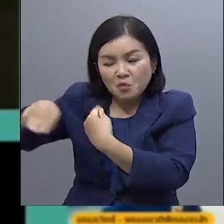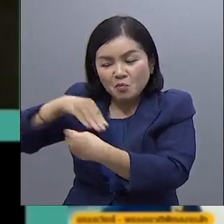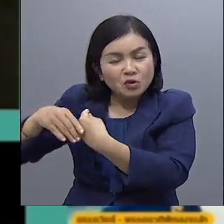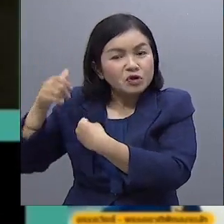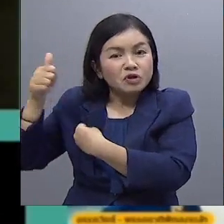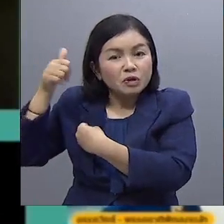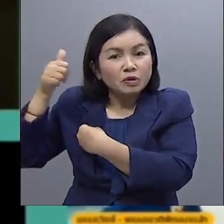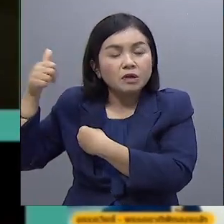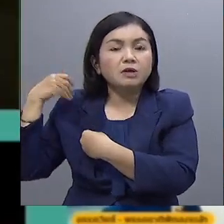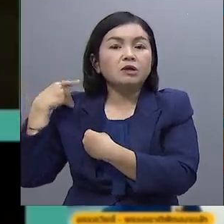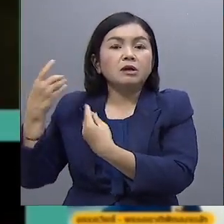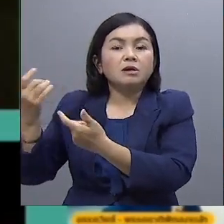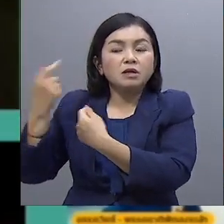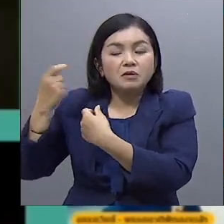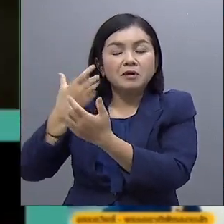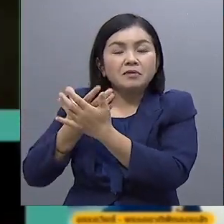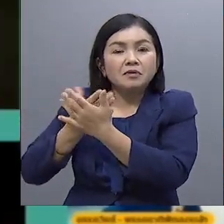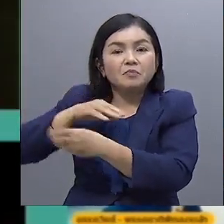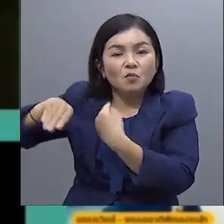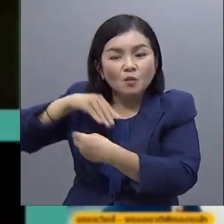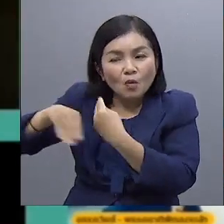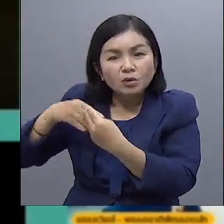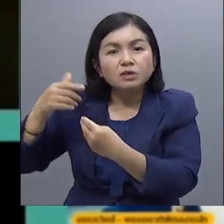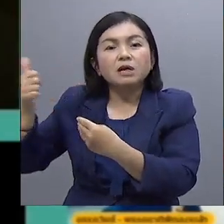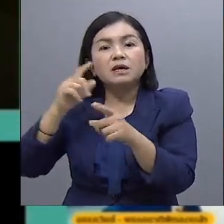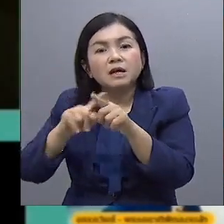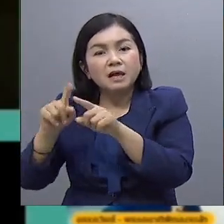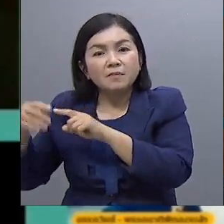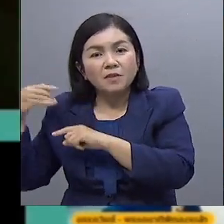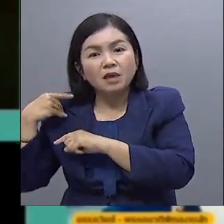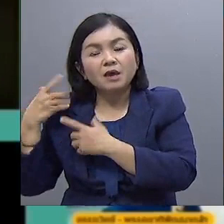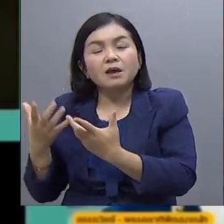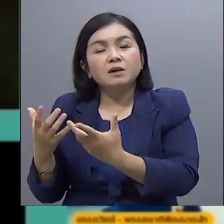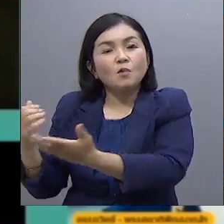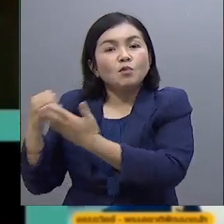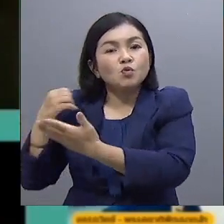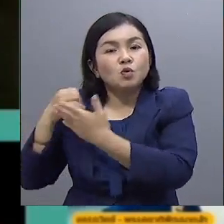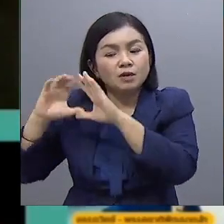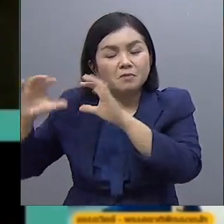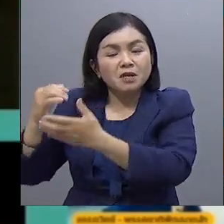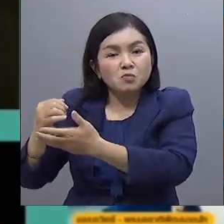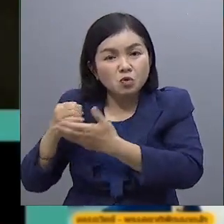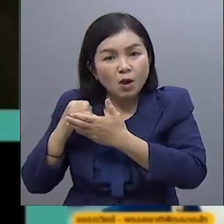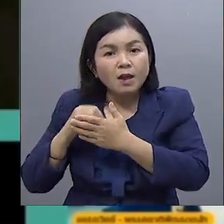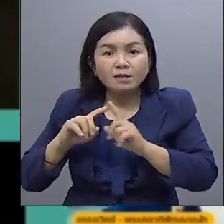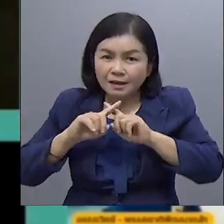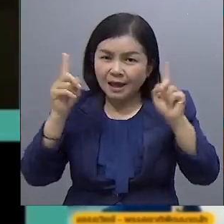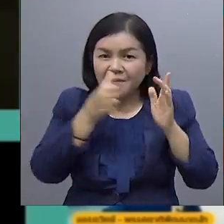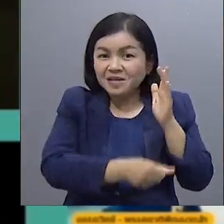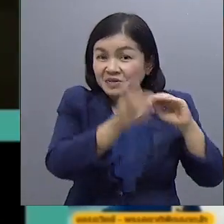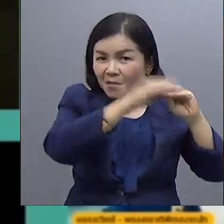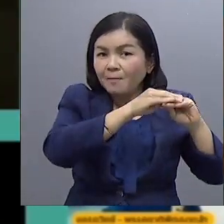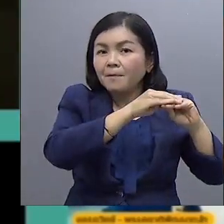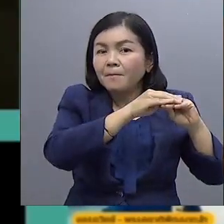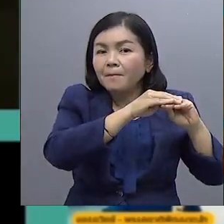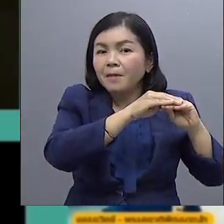ดีๆทั่วหน้าที่ทำให้ประชาชนเนี่ยมีฟูกนุ่มๆเวลาที่เขาล้มนะคะในขณะเดียวกันเราต้องปฏิรูปภาษีเพื่อทำให้